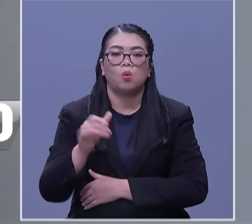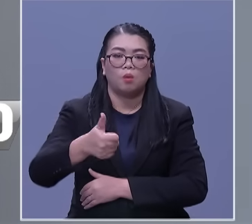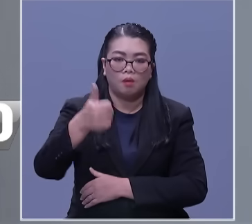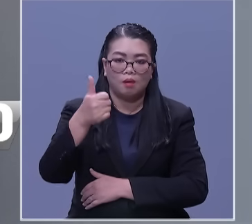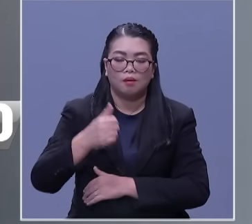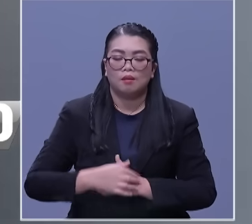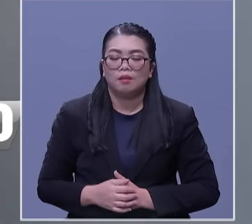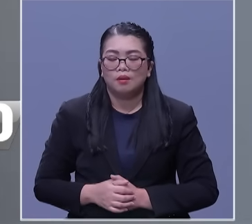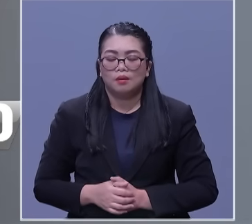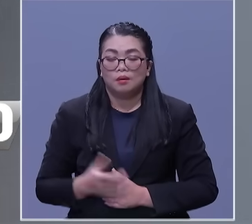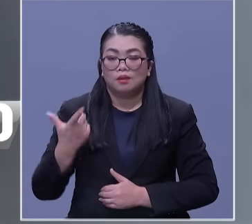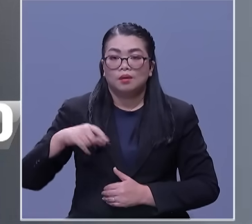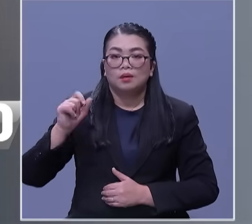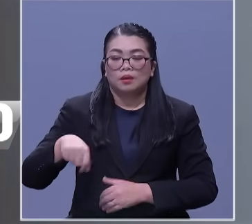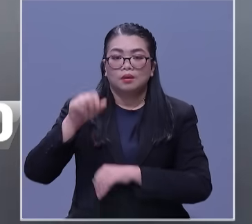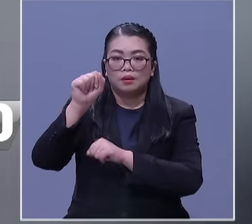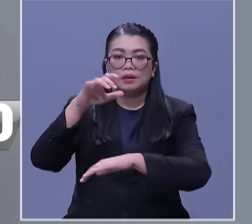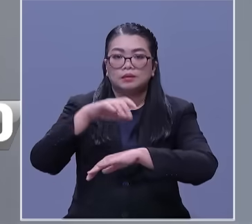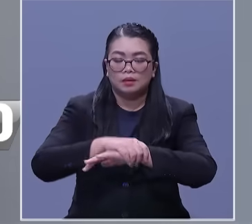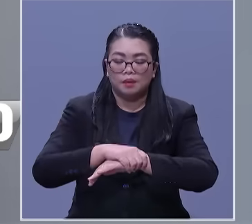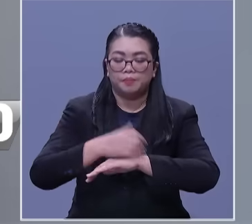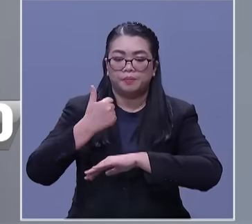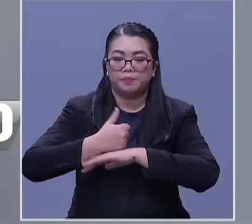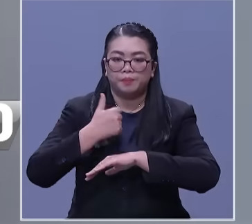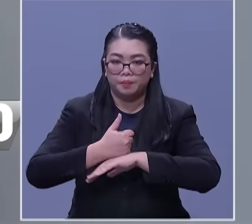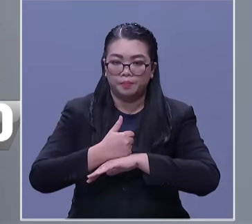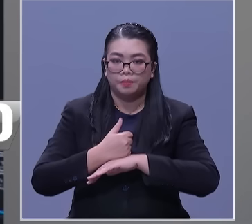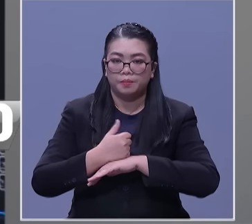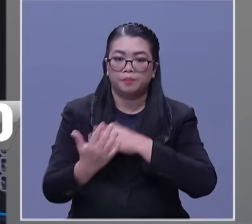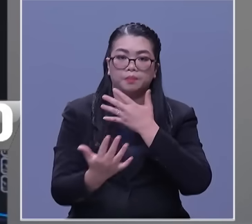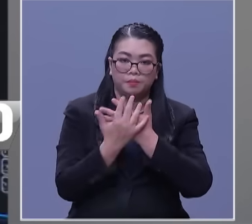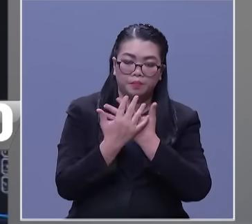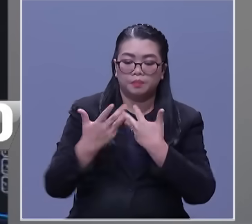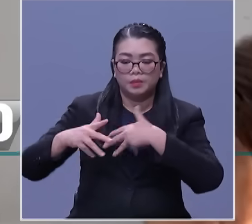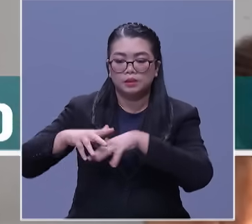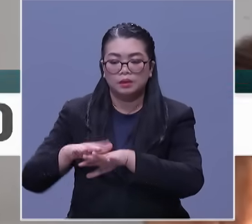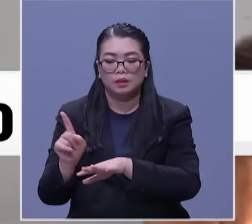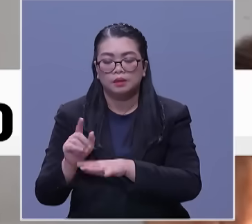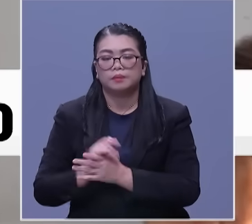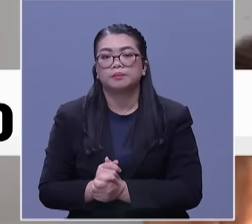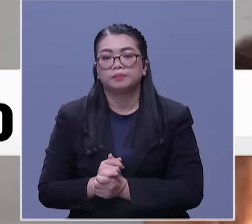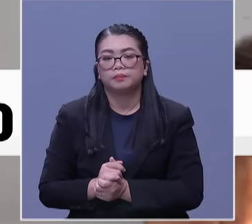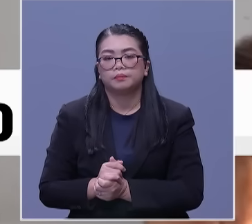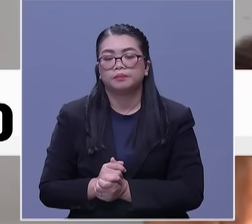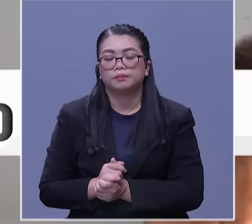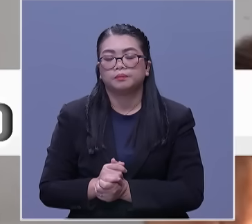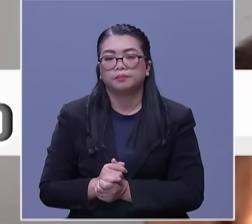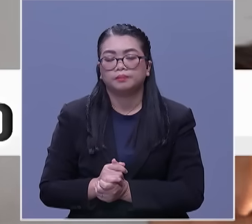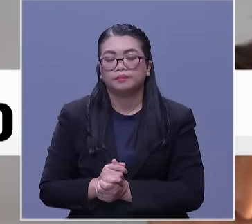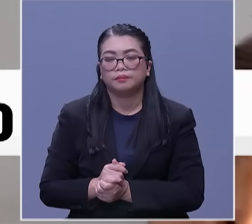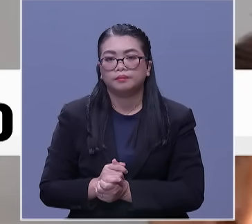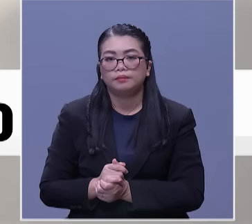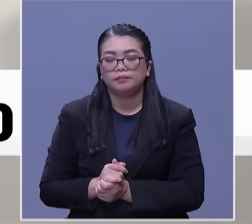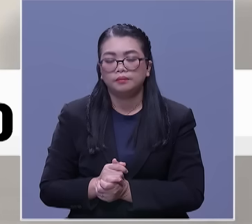ค่ะหลังจากศาลออกหมายจับทางผู้บังคับบัญชากรมราชทัณฑ์ก็ประสานทางพล.ตำรวจตรีสมชายซื่อต่อ